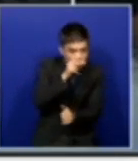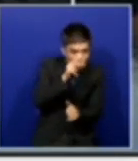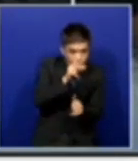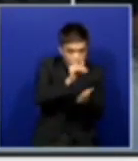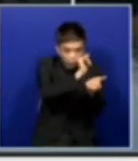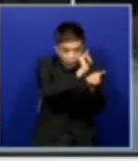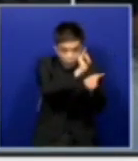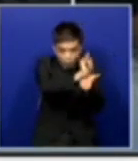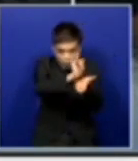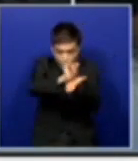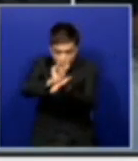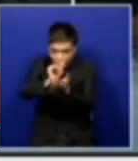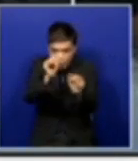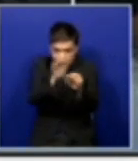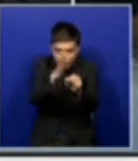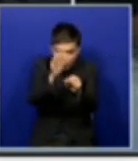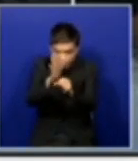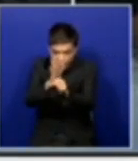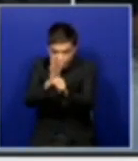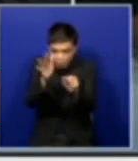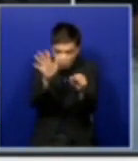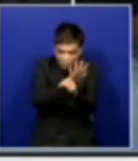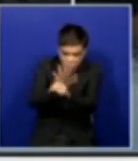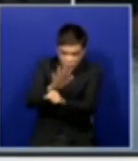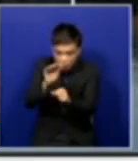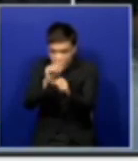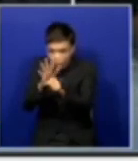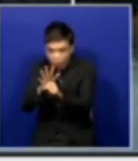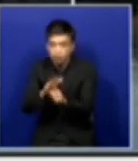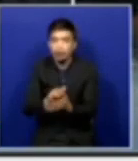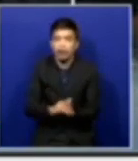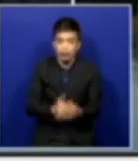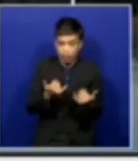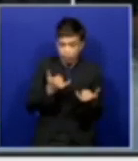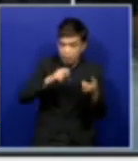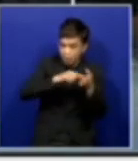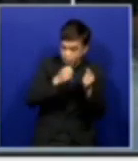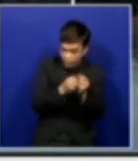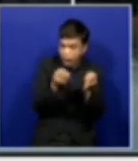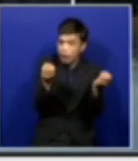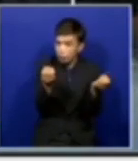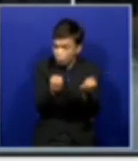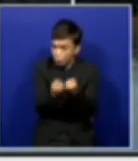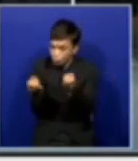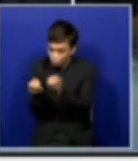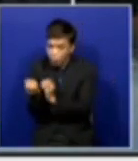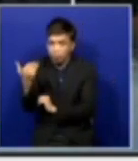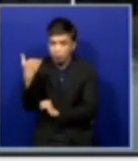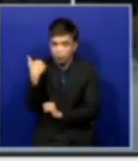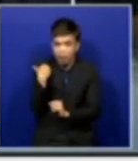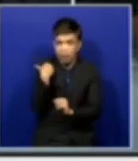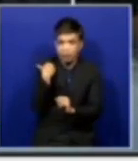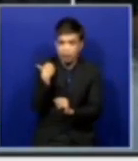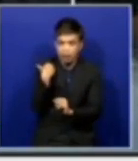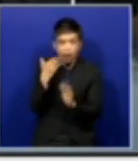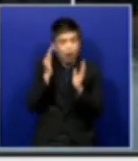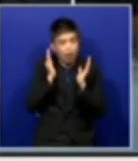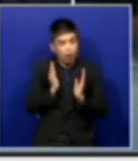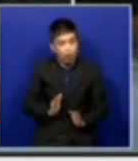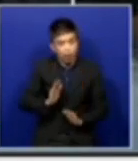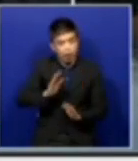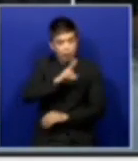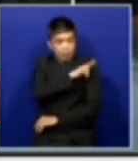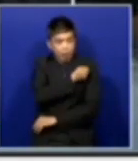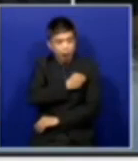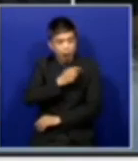นะครับแล้วช่วงที่มีโซเชียลดิสแทนซิ่งนะครับต้องห่างกันไปอีกนะครับพวกหมอก็ปวดหัวเหมือนกันนะครับว่าจะ